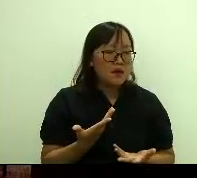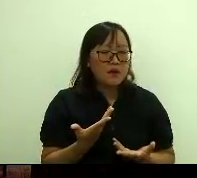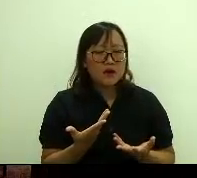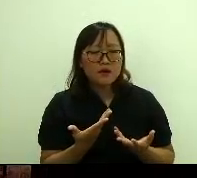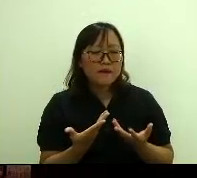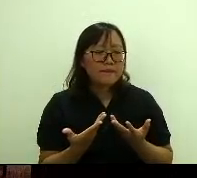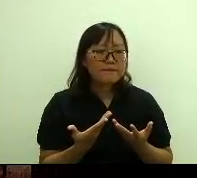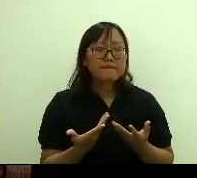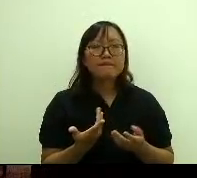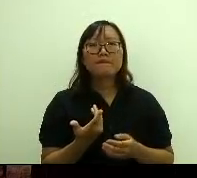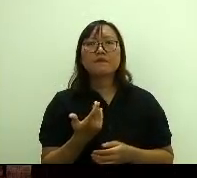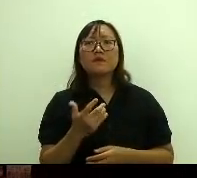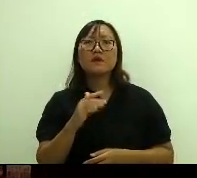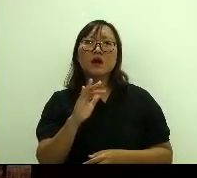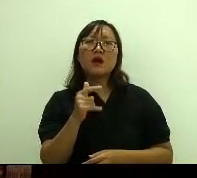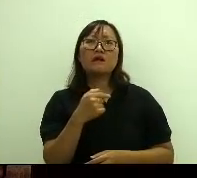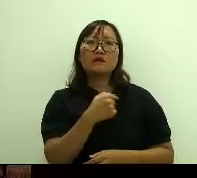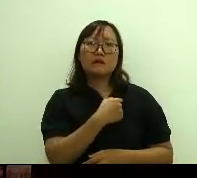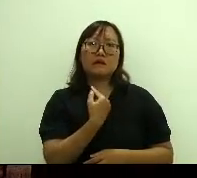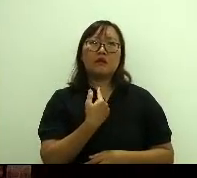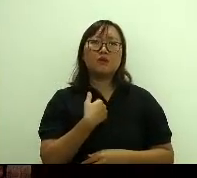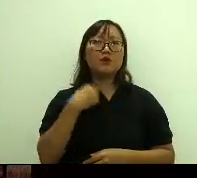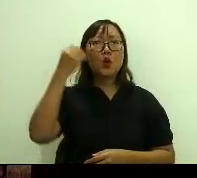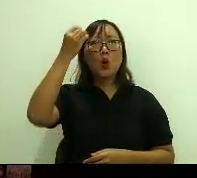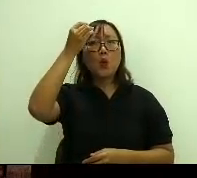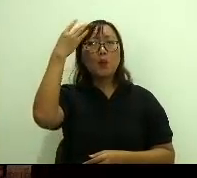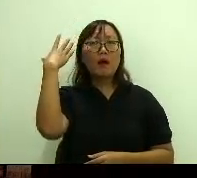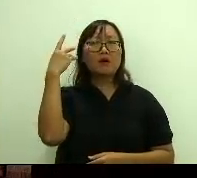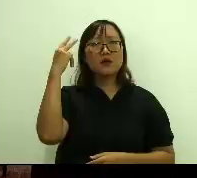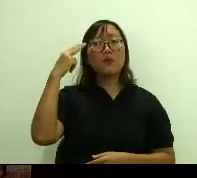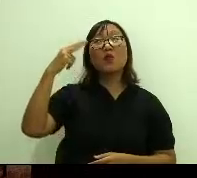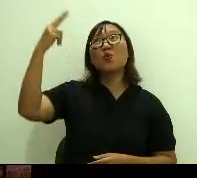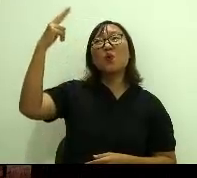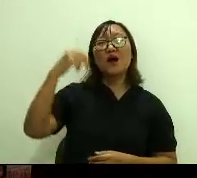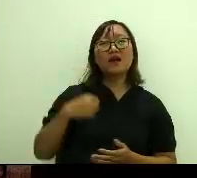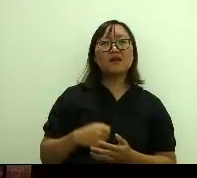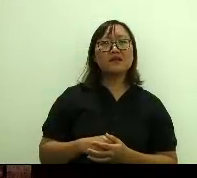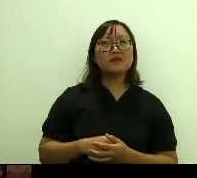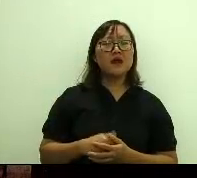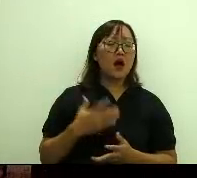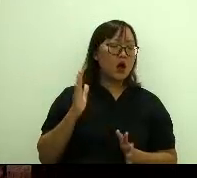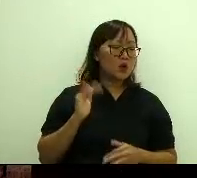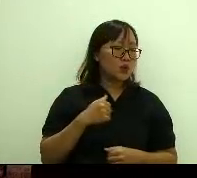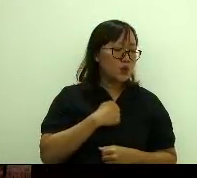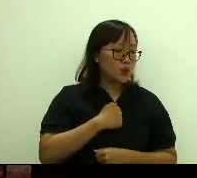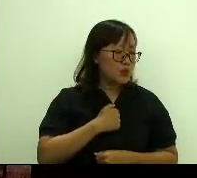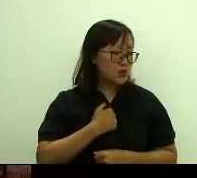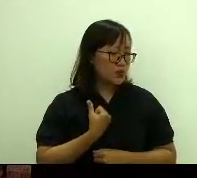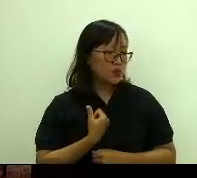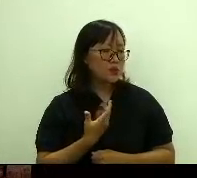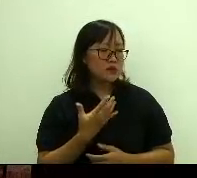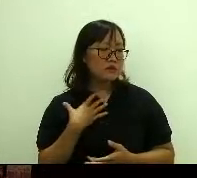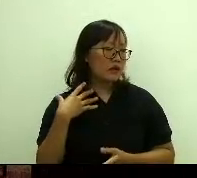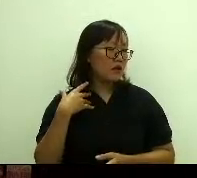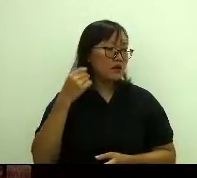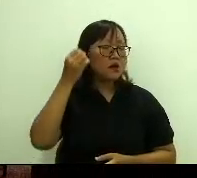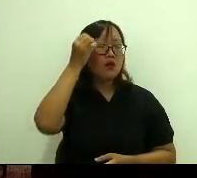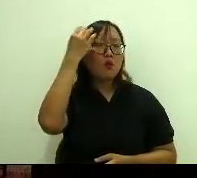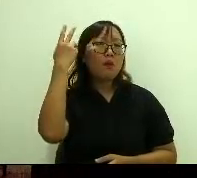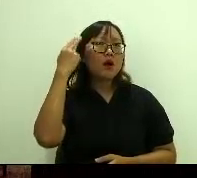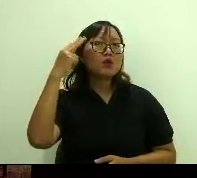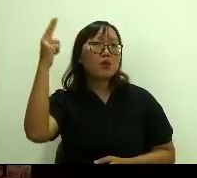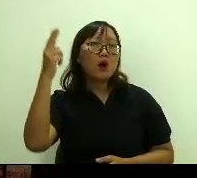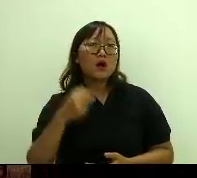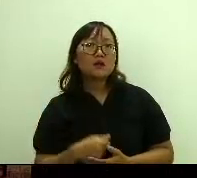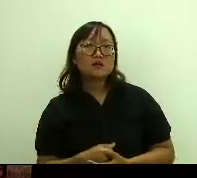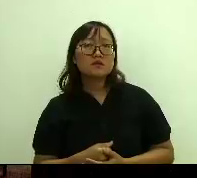menjauhkan diri dari Tuhan. Sepanjang sejarah keselamatan, Allah telah mengajar kita